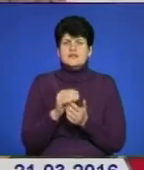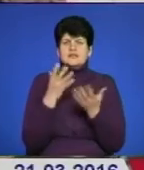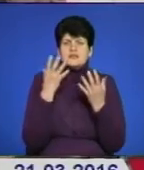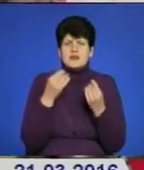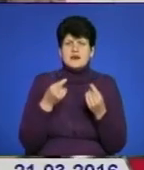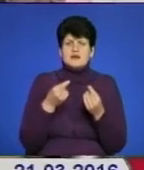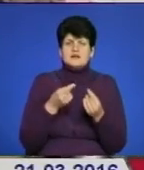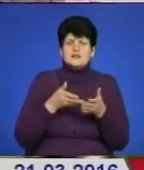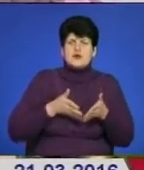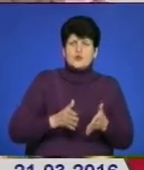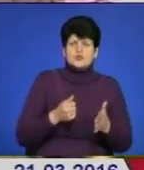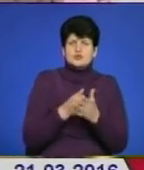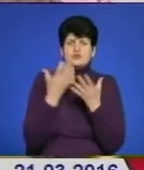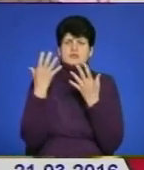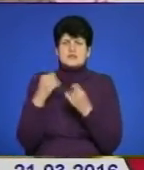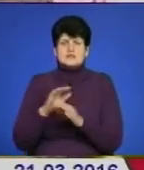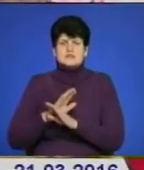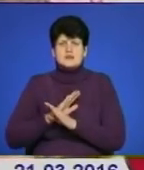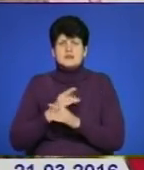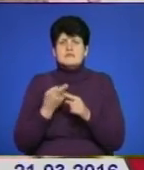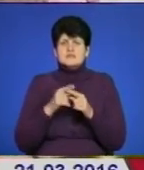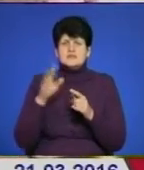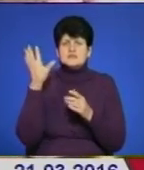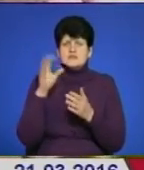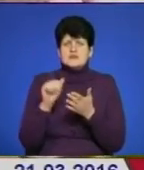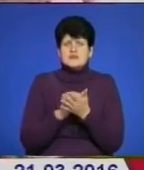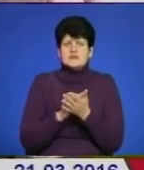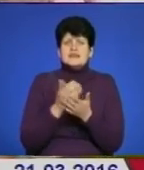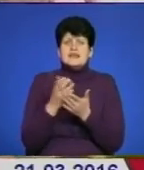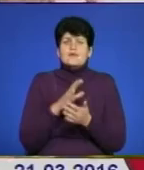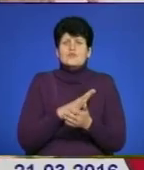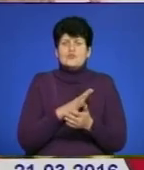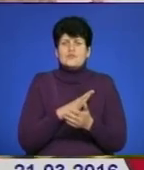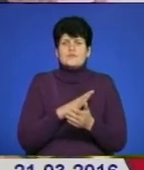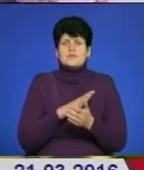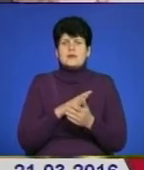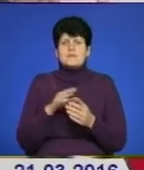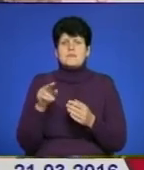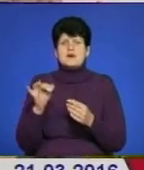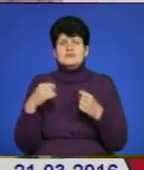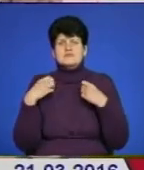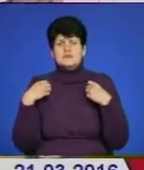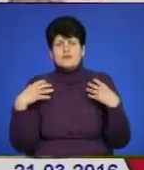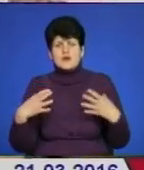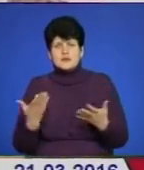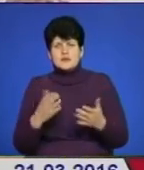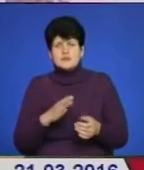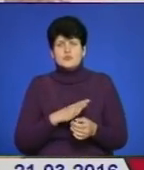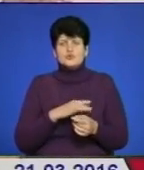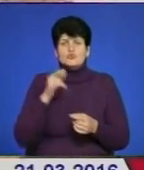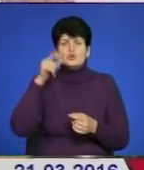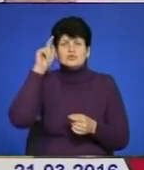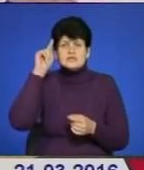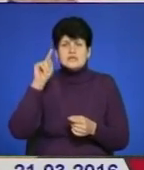і до дня смерти. Там в архіві є ці матеріали всіх, де він був, та парохіях, все святкування було, все, щоб то люди